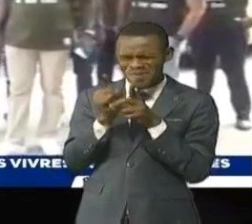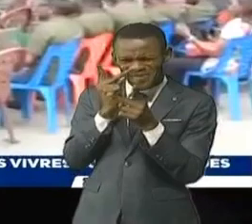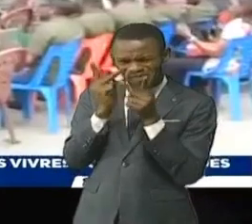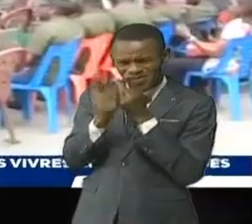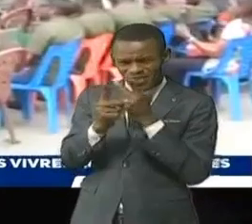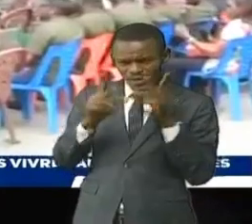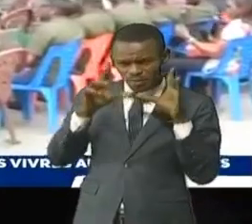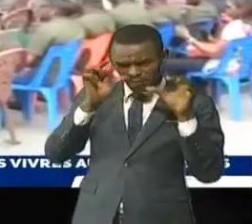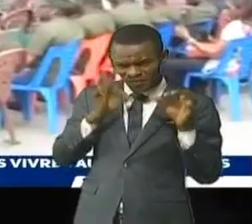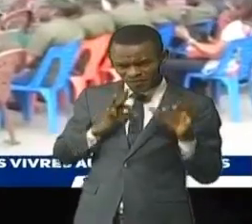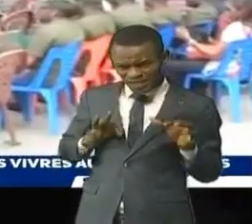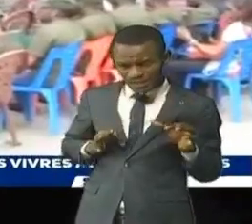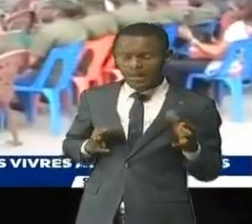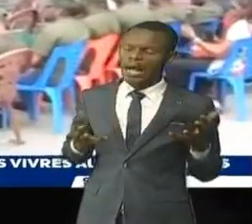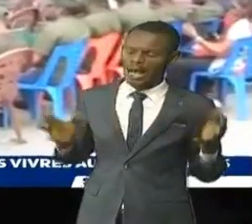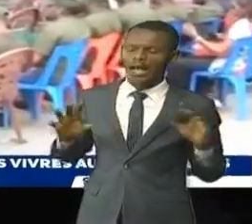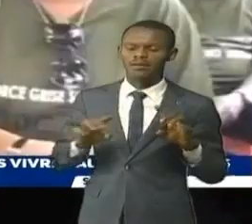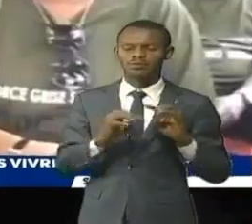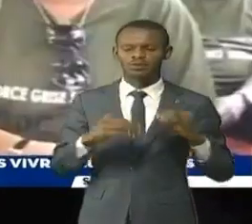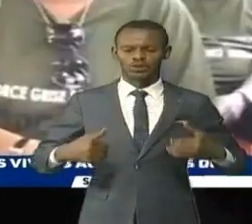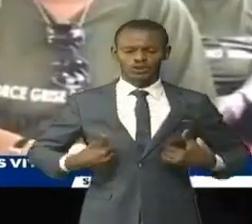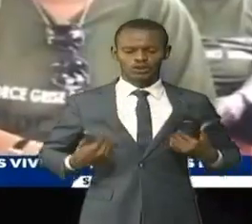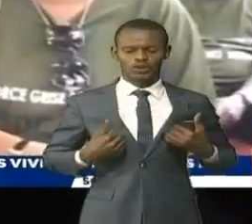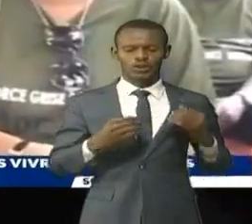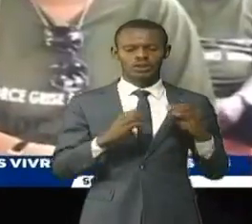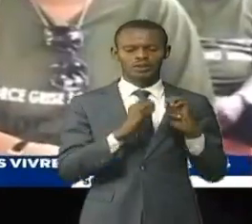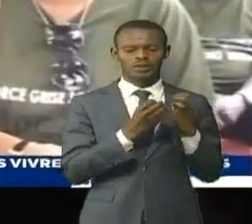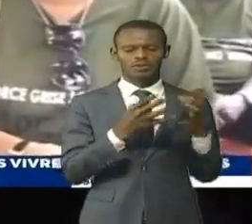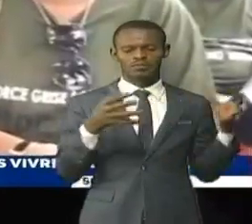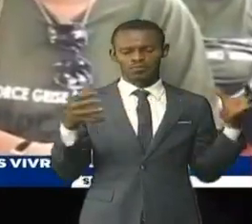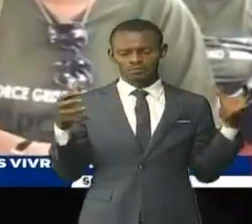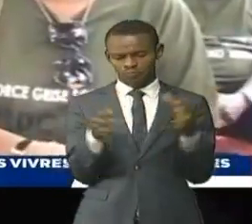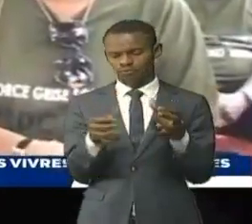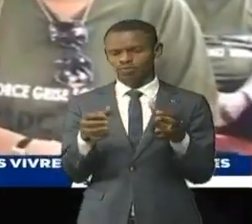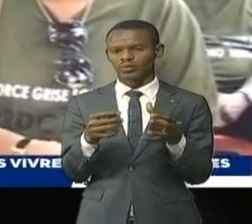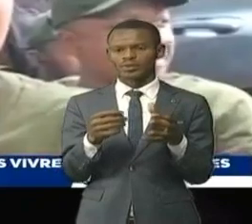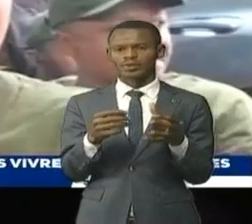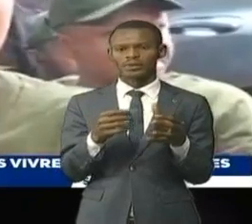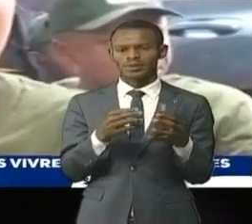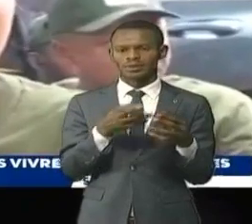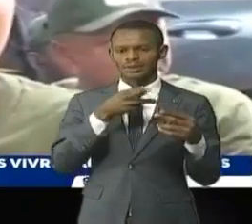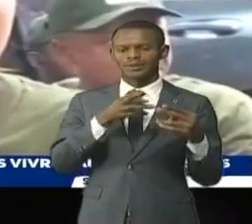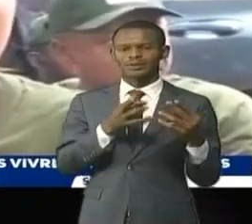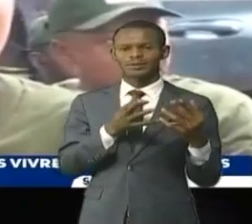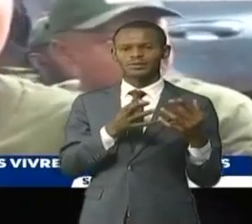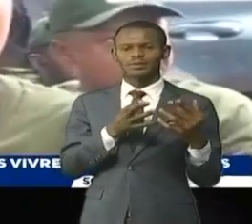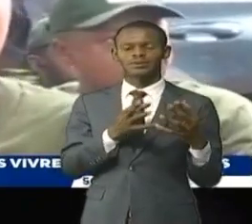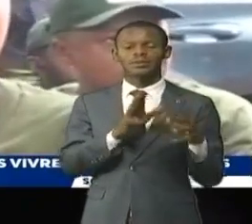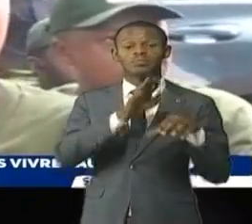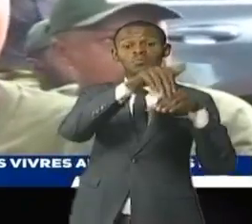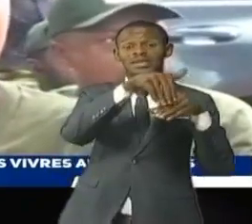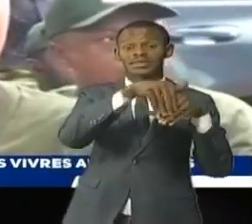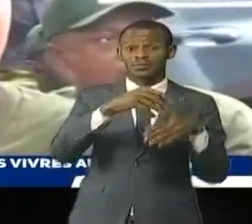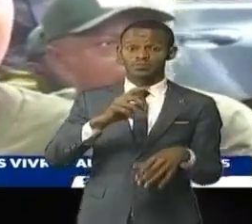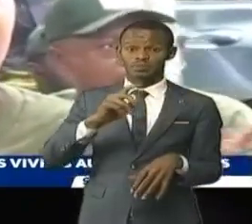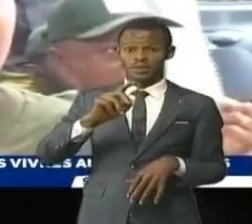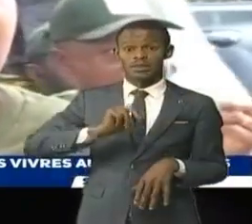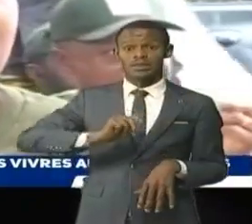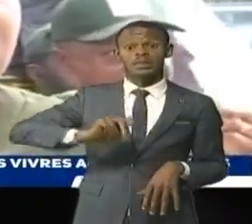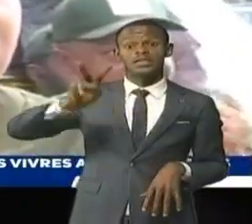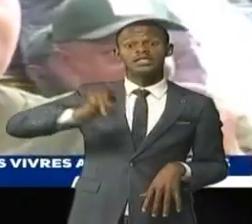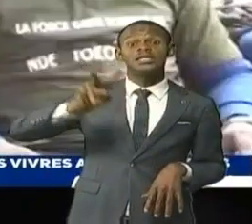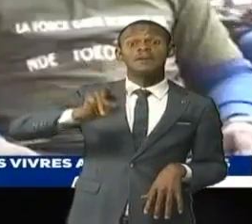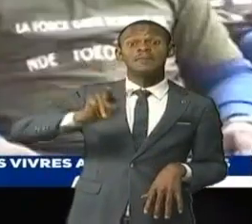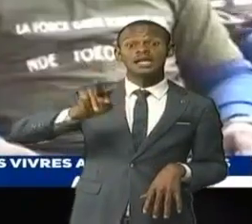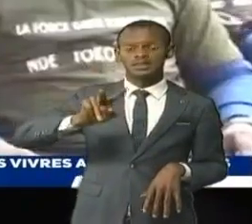jeunes réunis en force grise pour la démocratie et le progrès social, conduit par Mireille